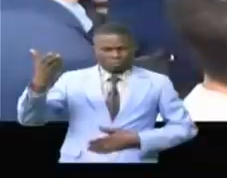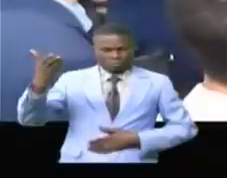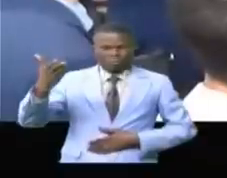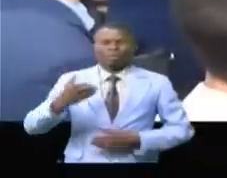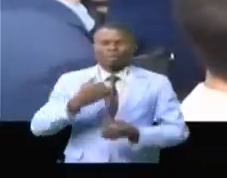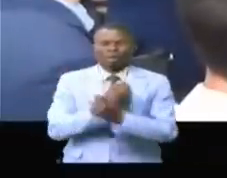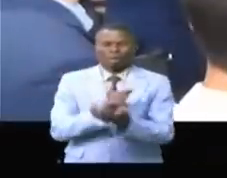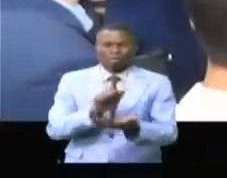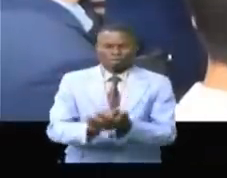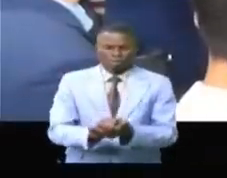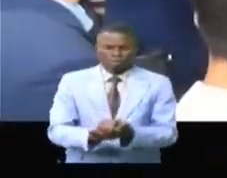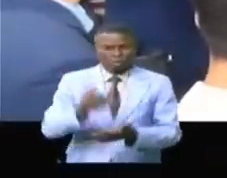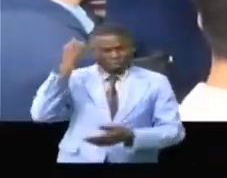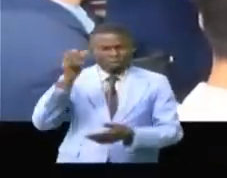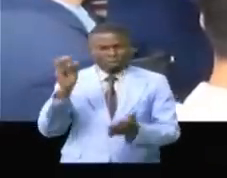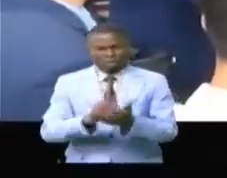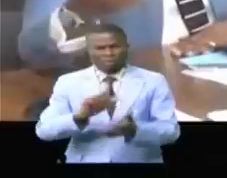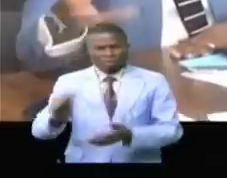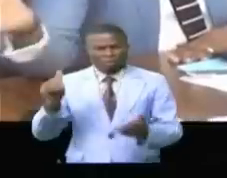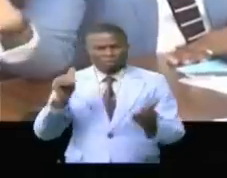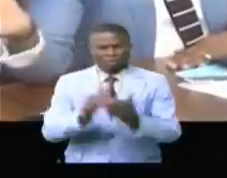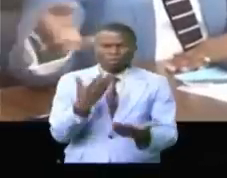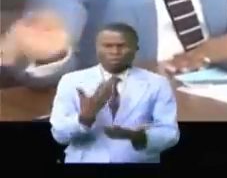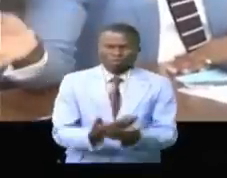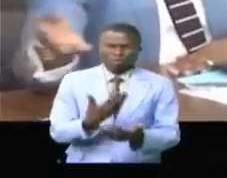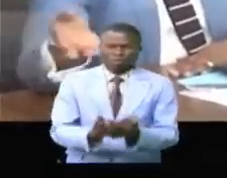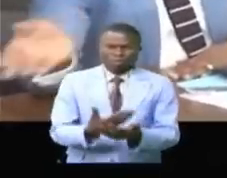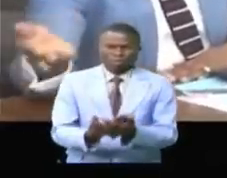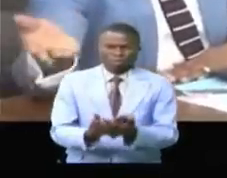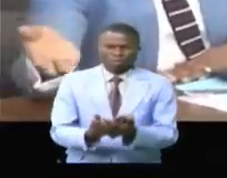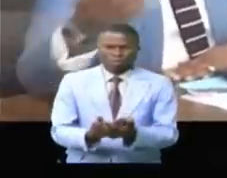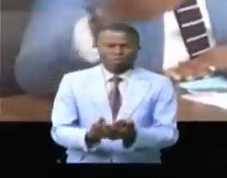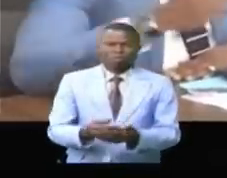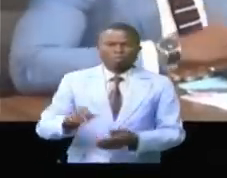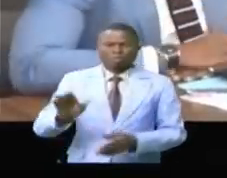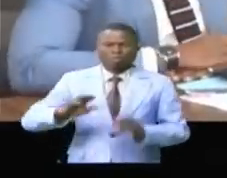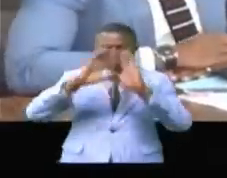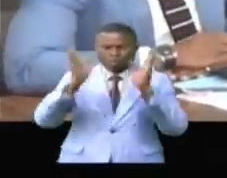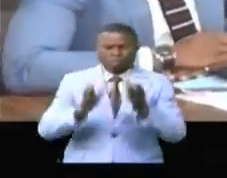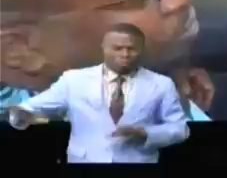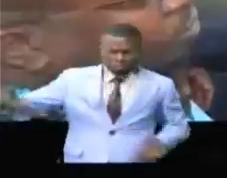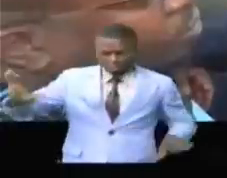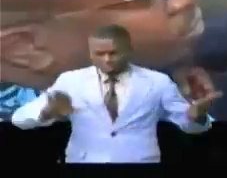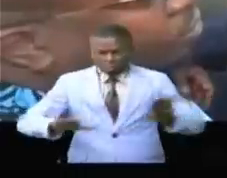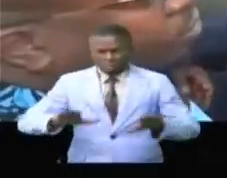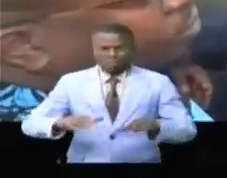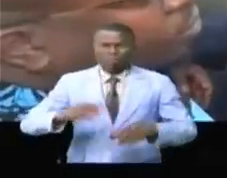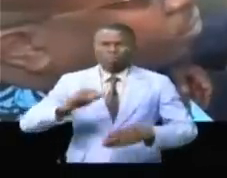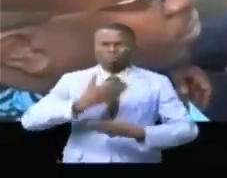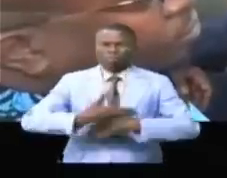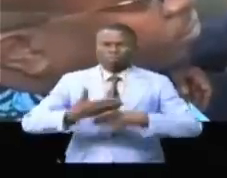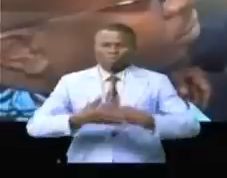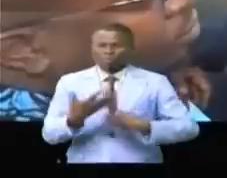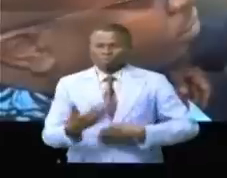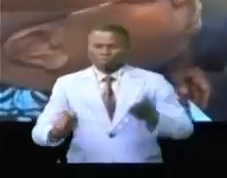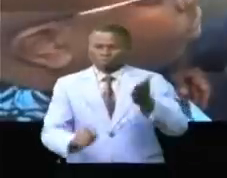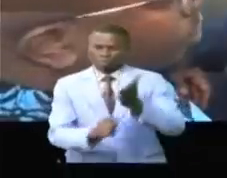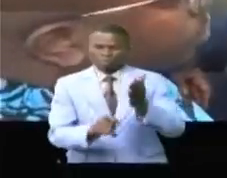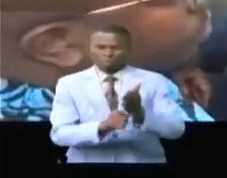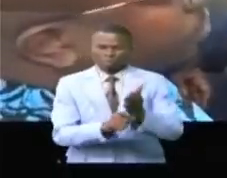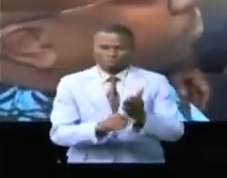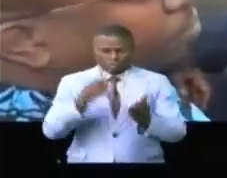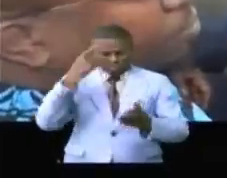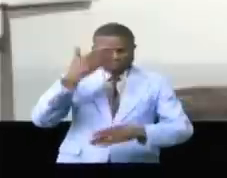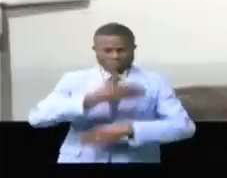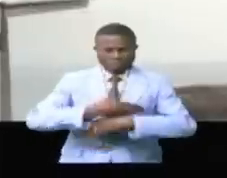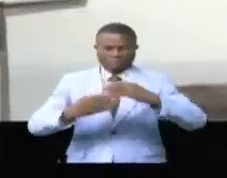pragmatisme. Dans un autre contexte et face à l'urgence de lancer les études de faisabilité et l'installation de matériel technique pour la